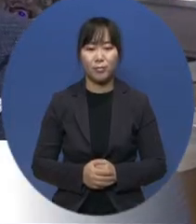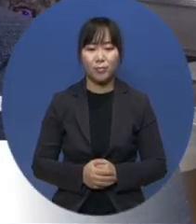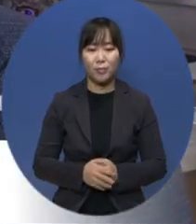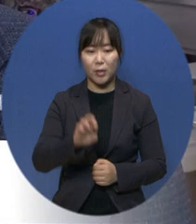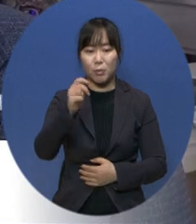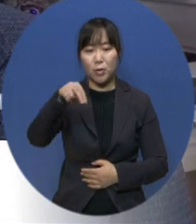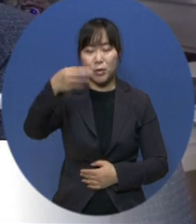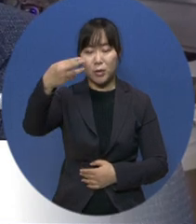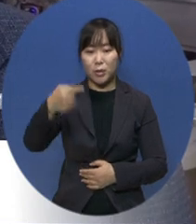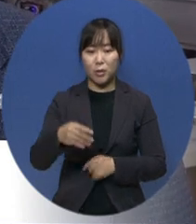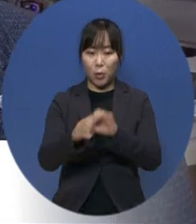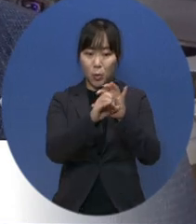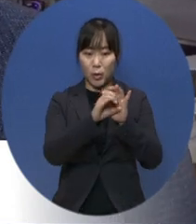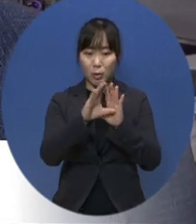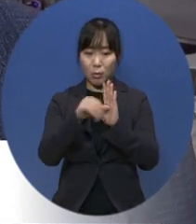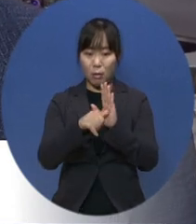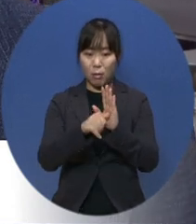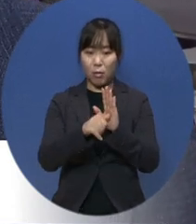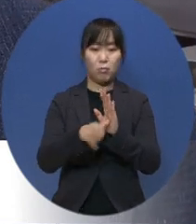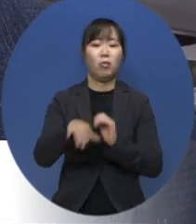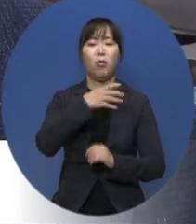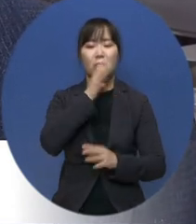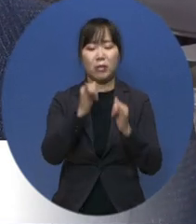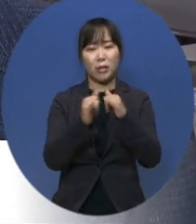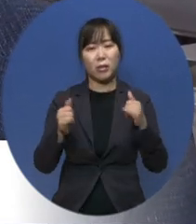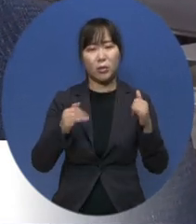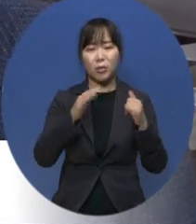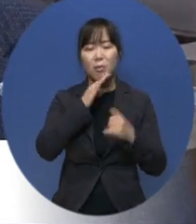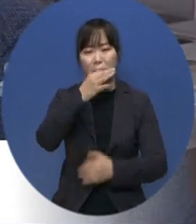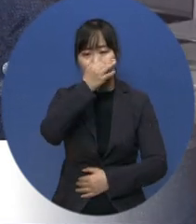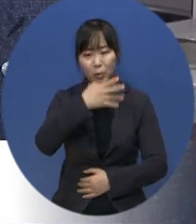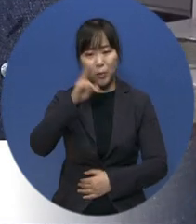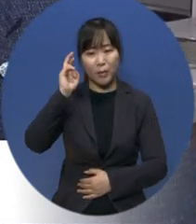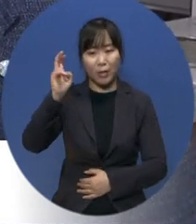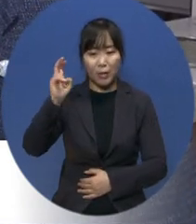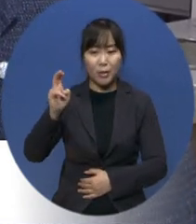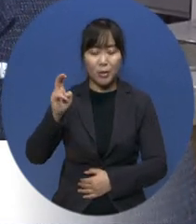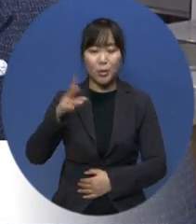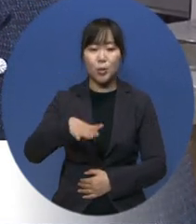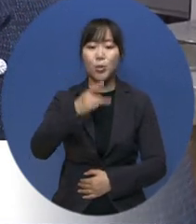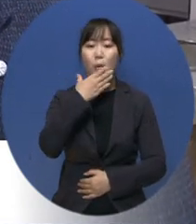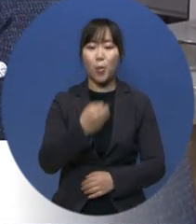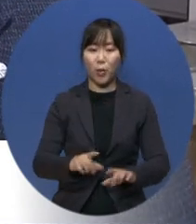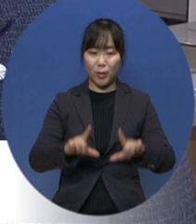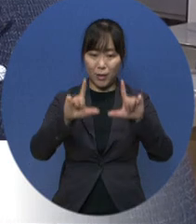포스트 코로나 시대에 우리 어르신님들 많이 힘드실 텐데 초복날